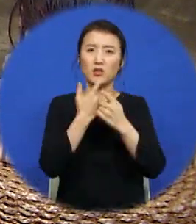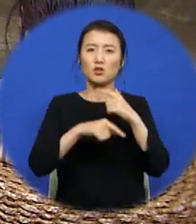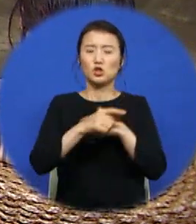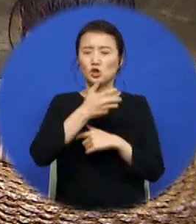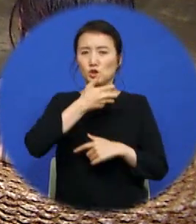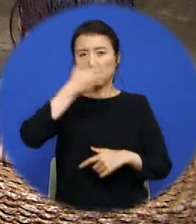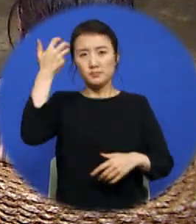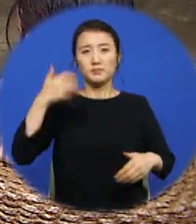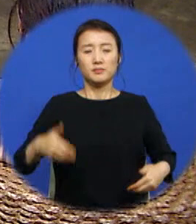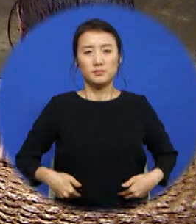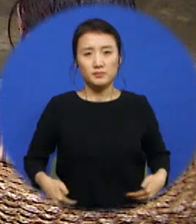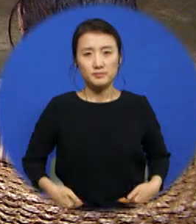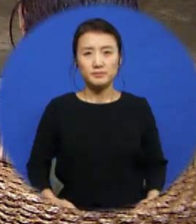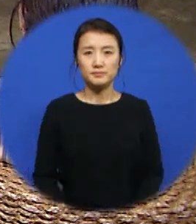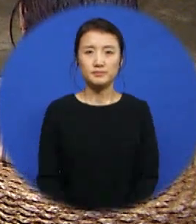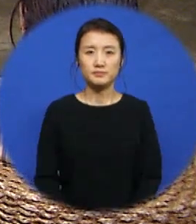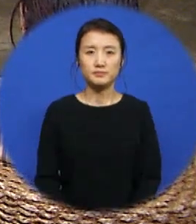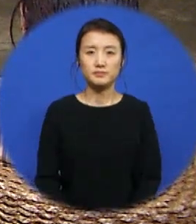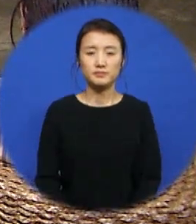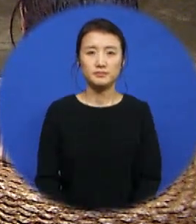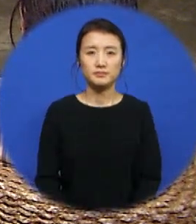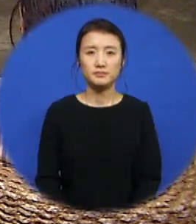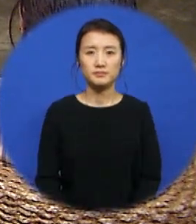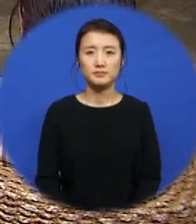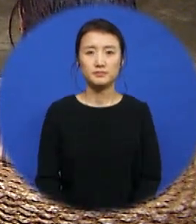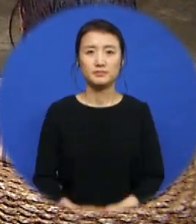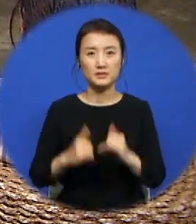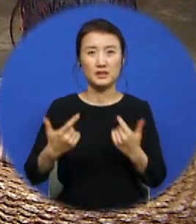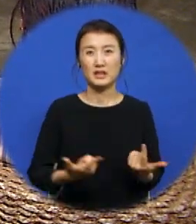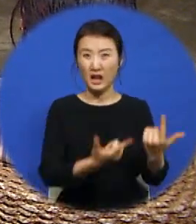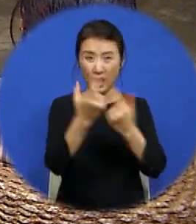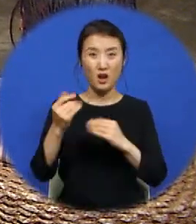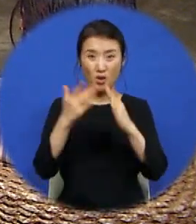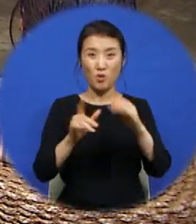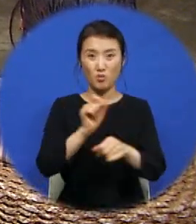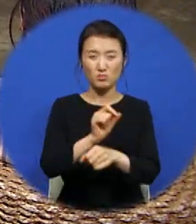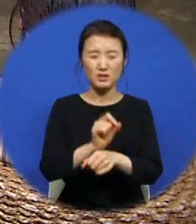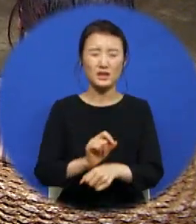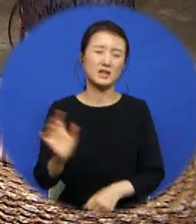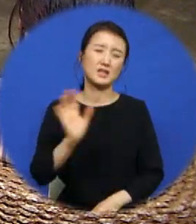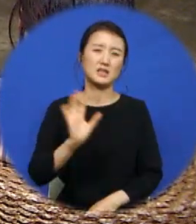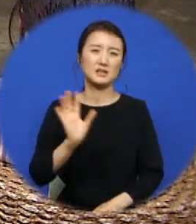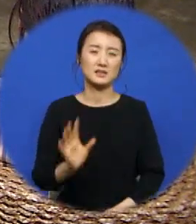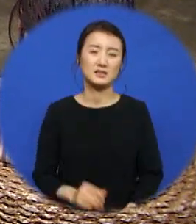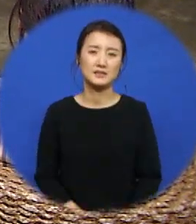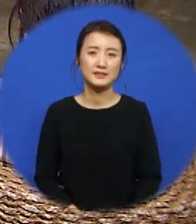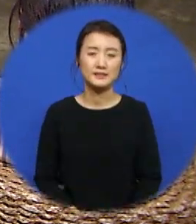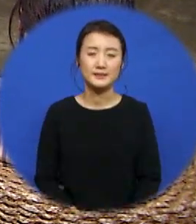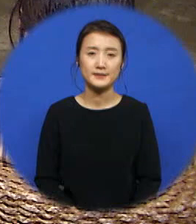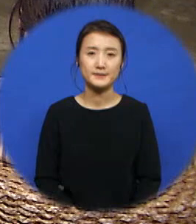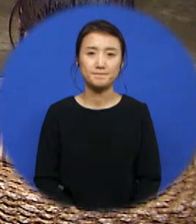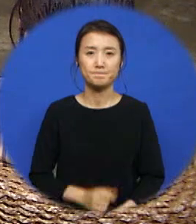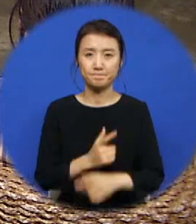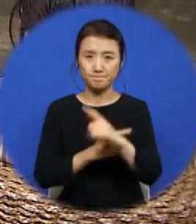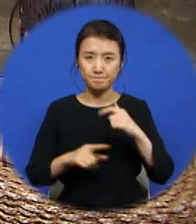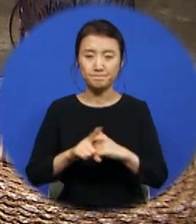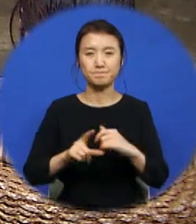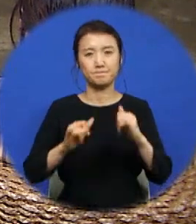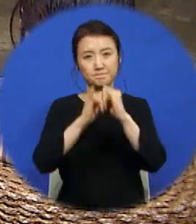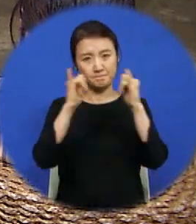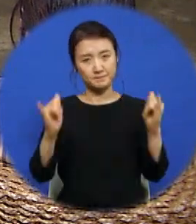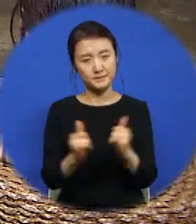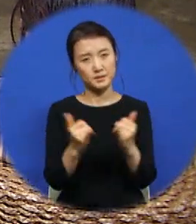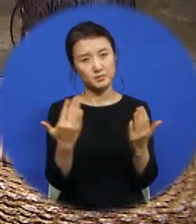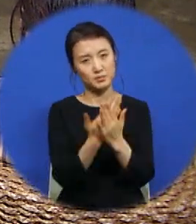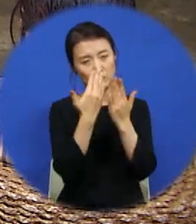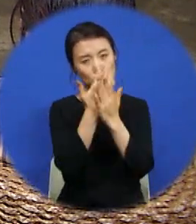겁니다 예 모든 사람이 다 공무원 되겠다는 어떻해요 그죠 에 좀더 사회에 기여하는 물론